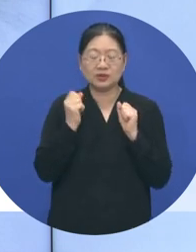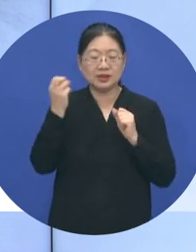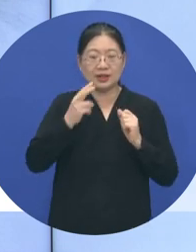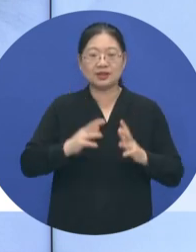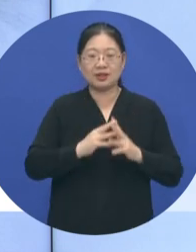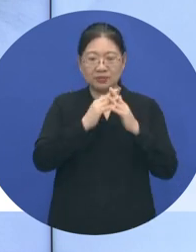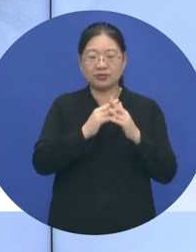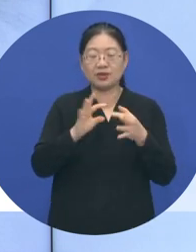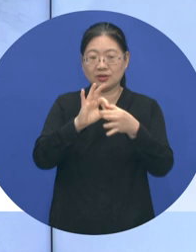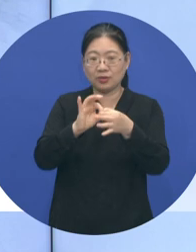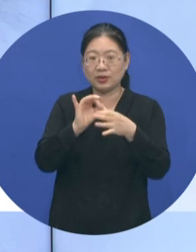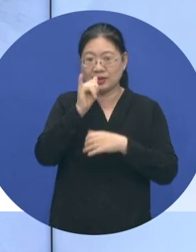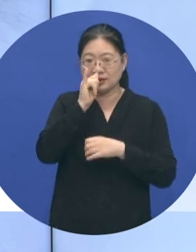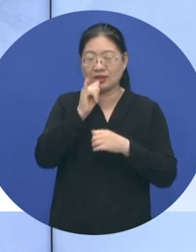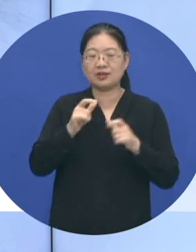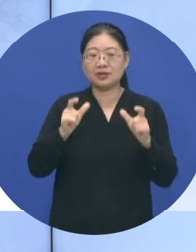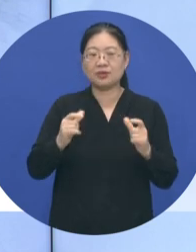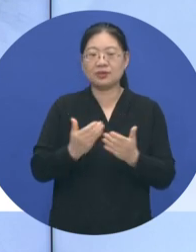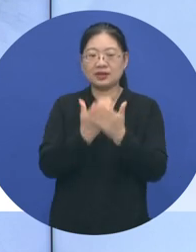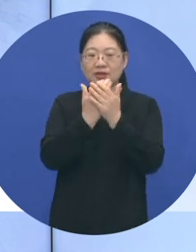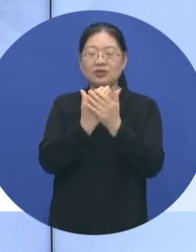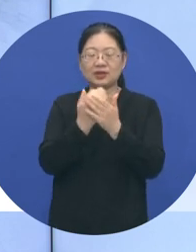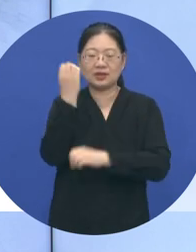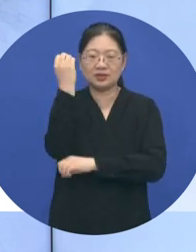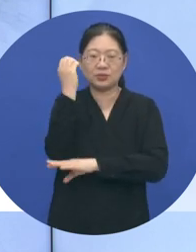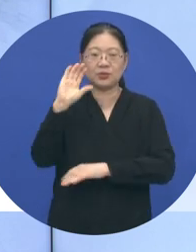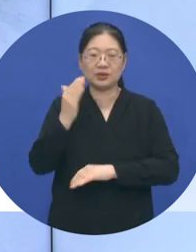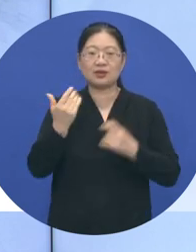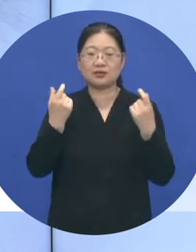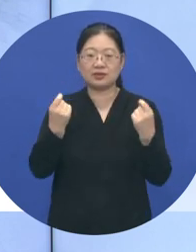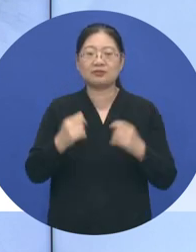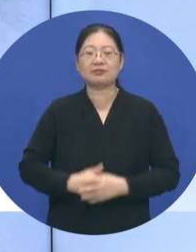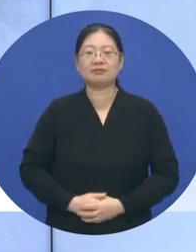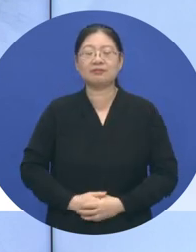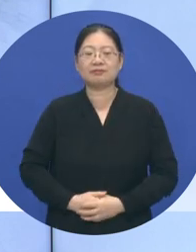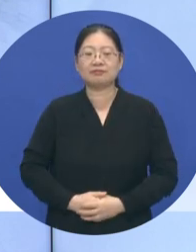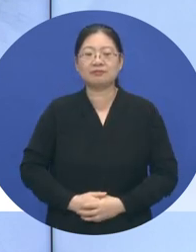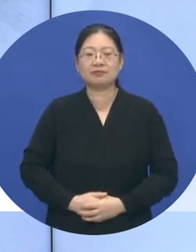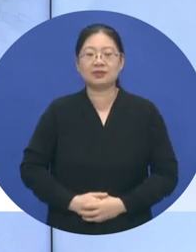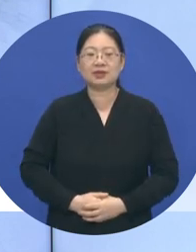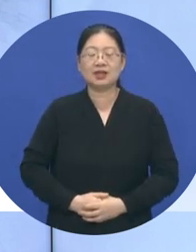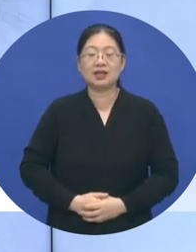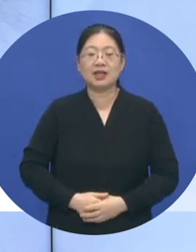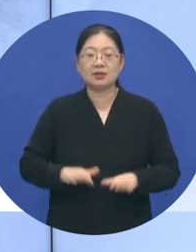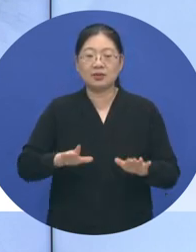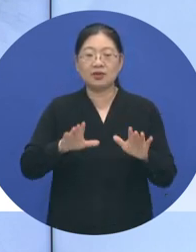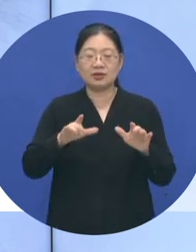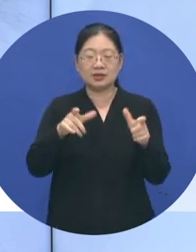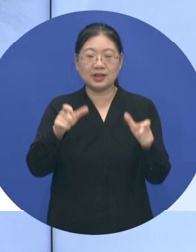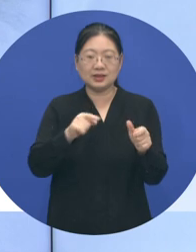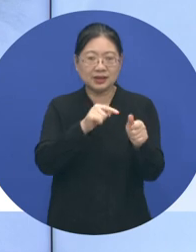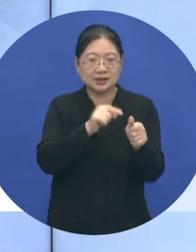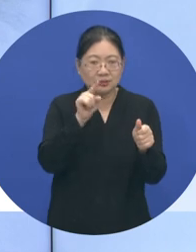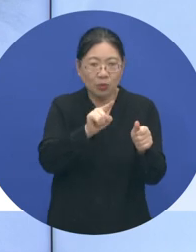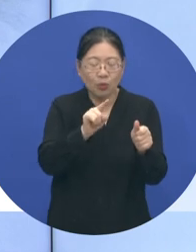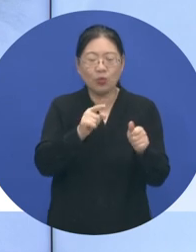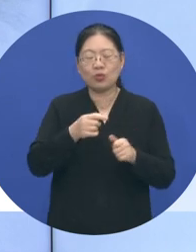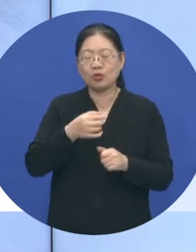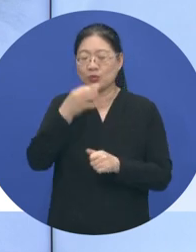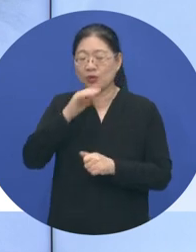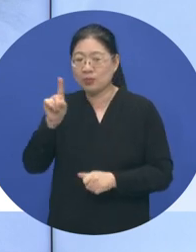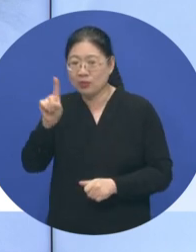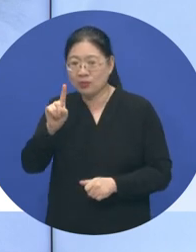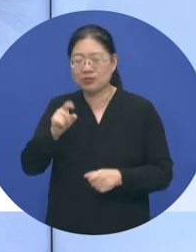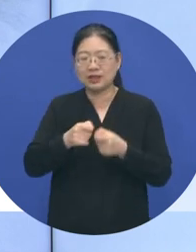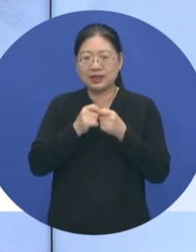계획과 연계한다는 계획인데 이 지역 발전에 마중물 역할을 할 것으로 기대됩니다. 이번 대상지는 어딘지 그리고 어떤 효과를 기대해볼